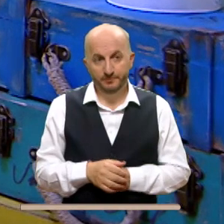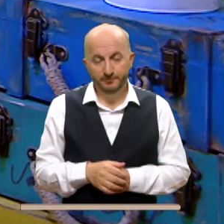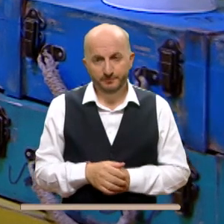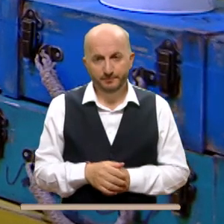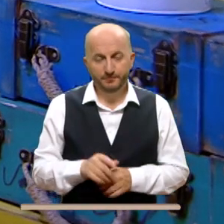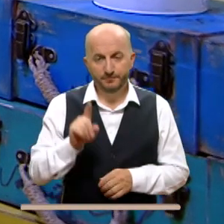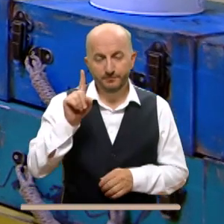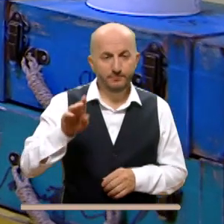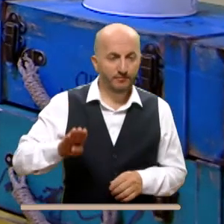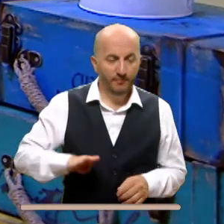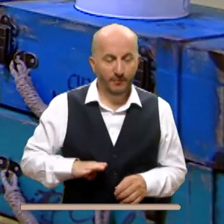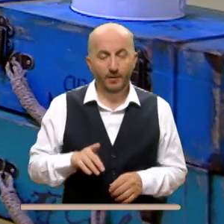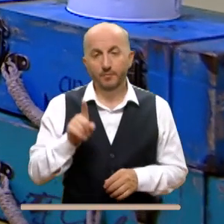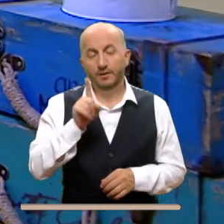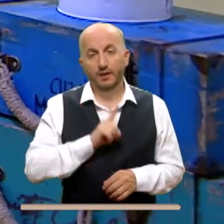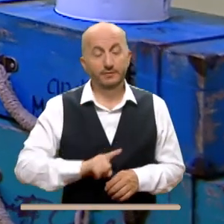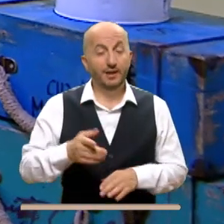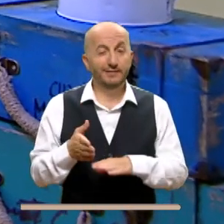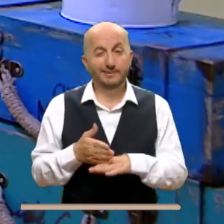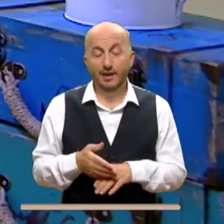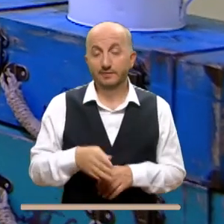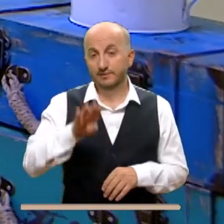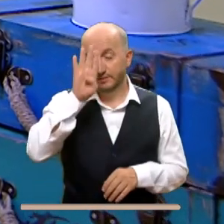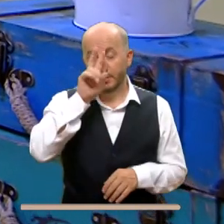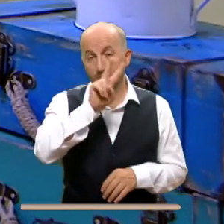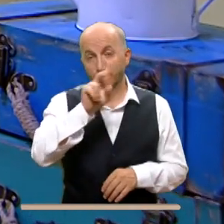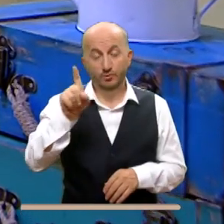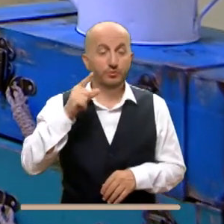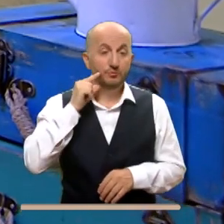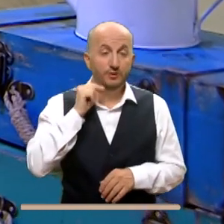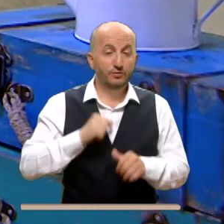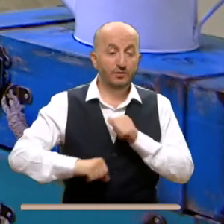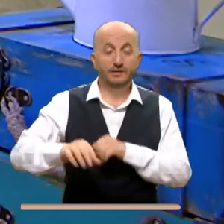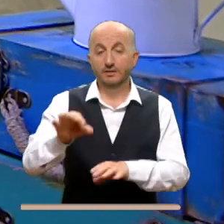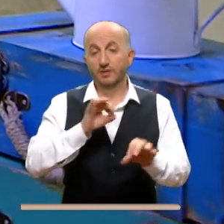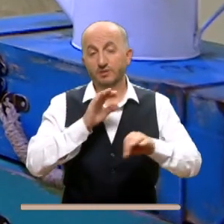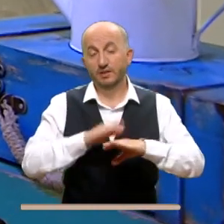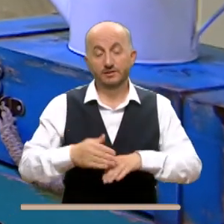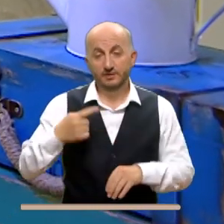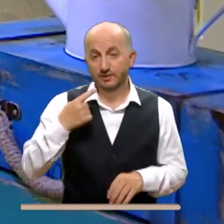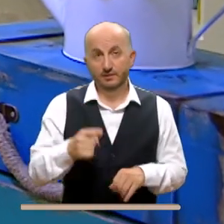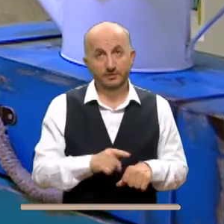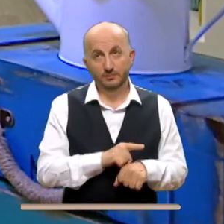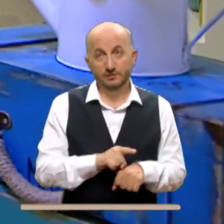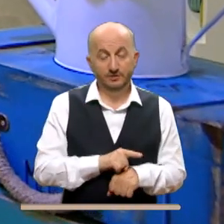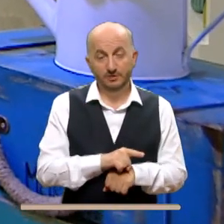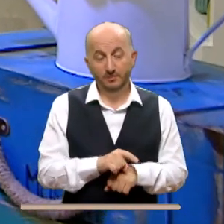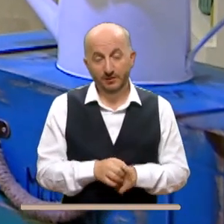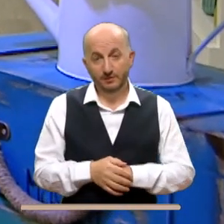bir öğrenci, bir aday neden İstanbul 29 Mayıs Üniversitesi'ni tercih etsin dediğimizde yerleşkemizle girmemiz çok isabetli